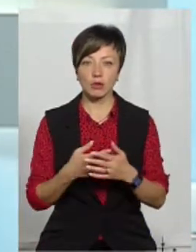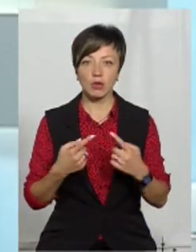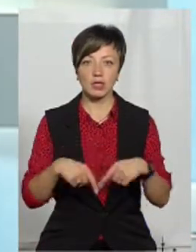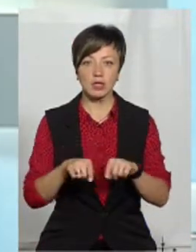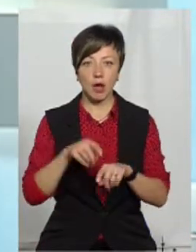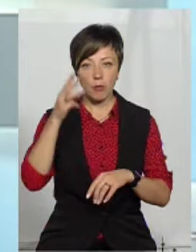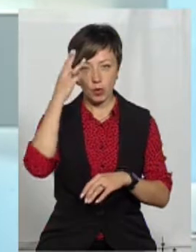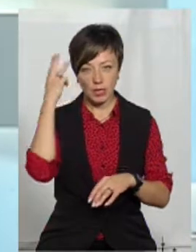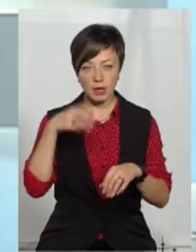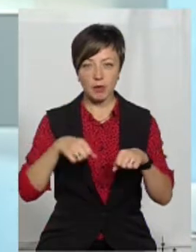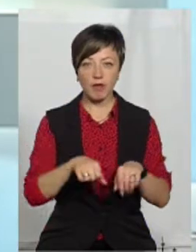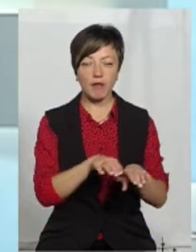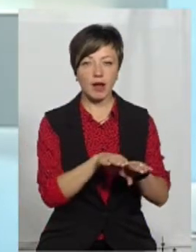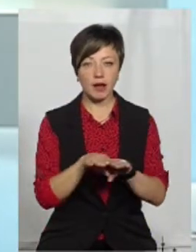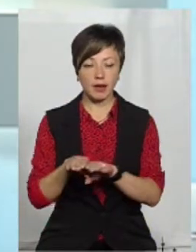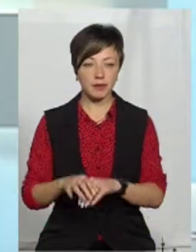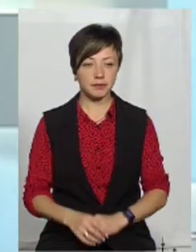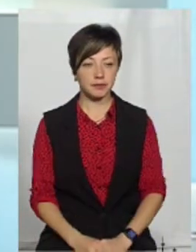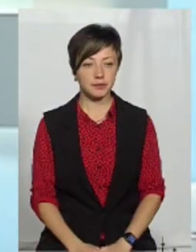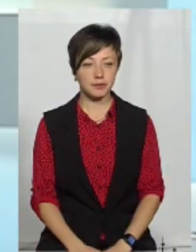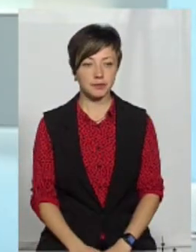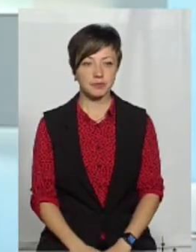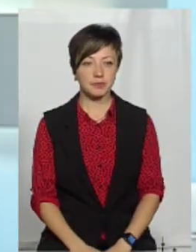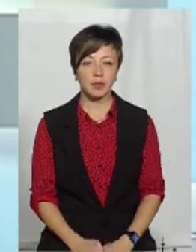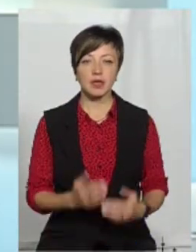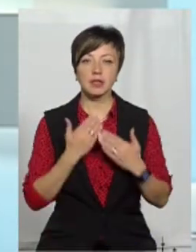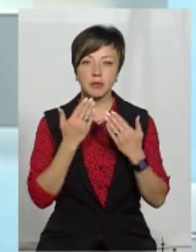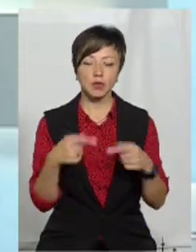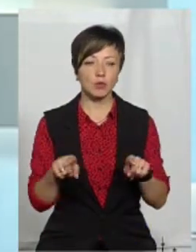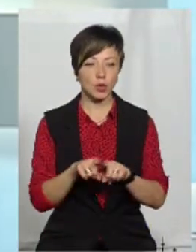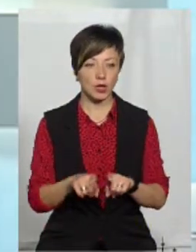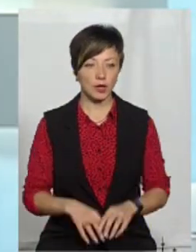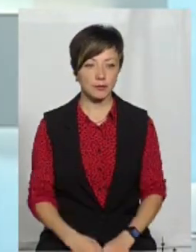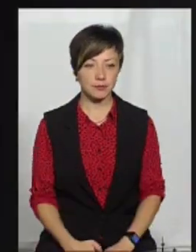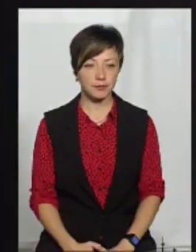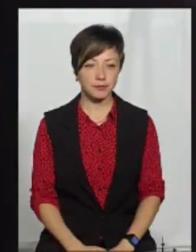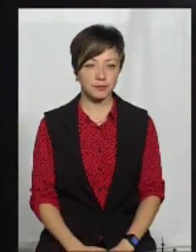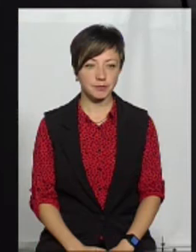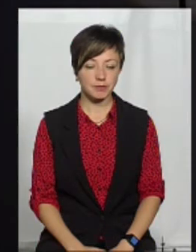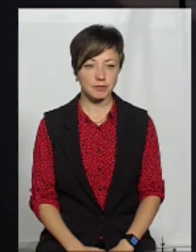організації «Подільська правова ліга». Анастасія Площинська запитує про таке.